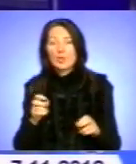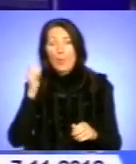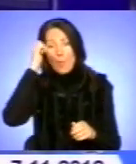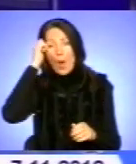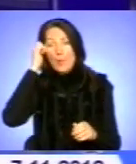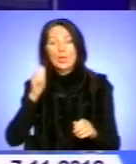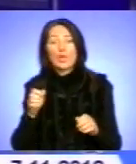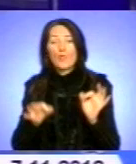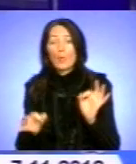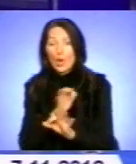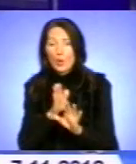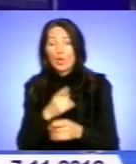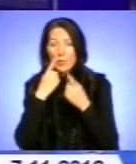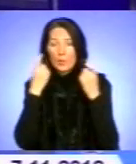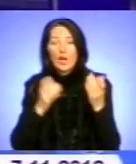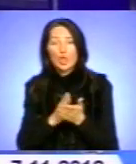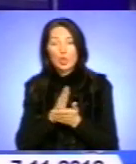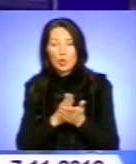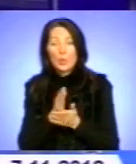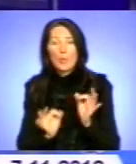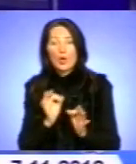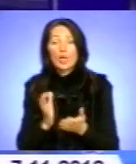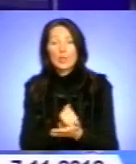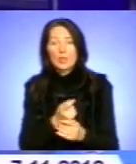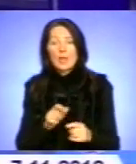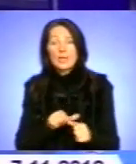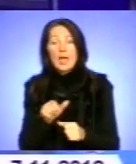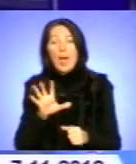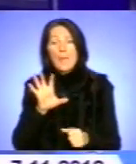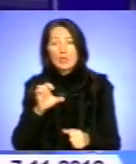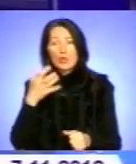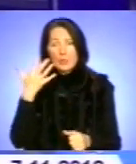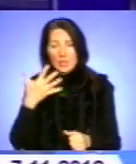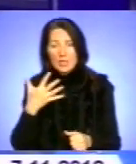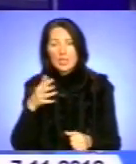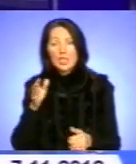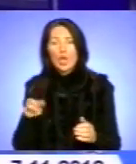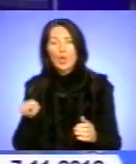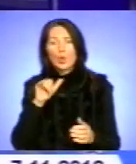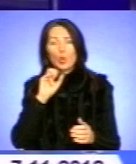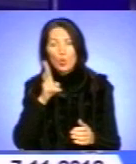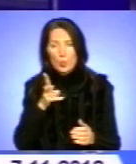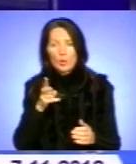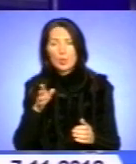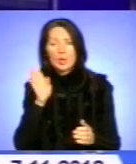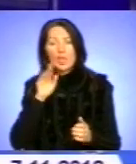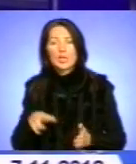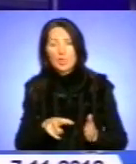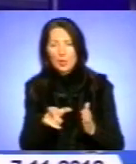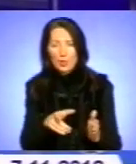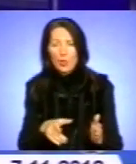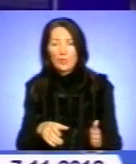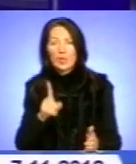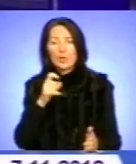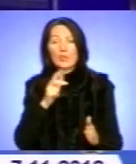Міністерства екології та природних ресурсів. Зокрема, це 550-річний дуб над Дністром, 185-річне дерево